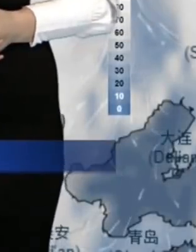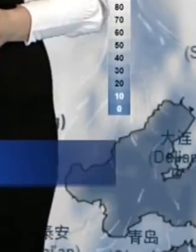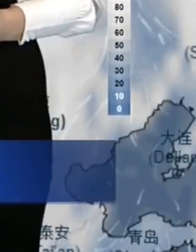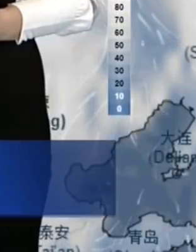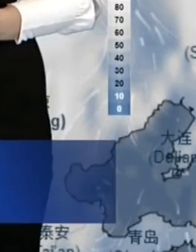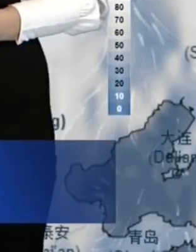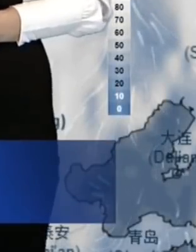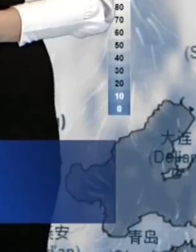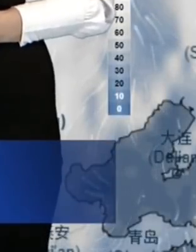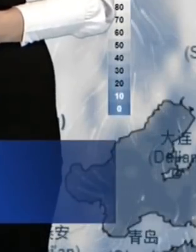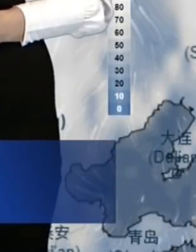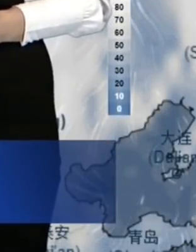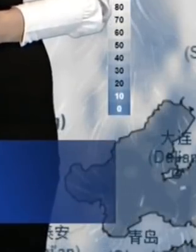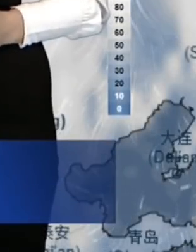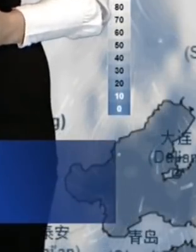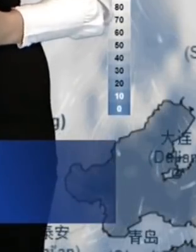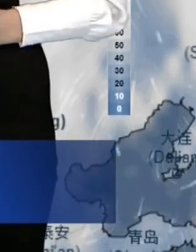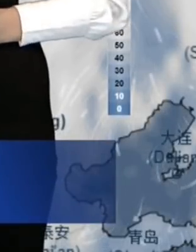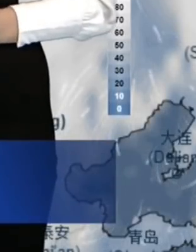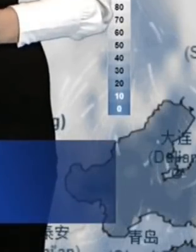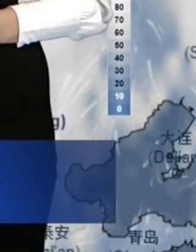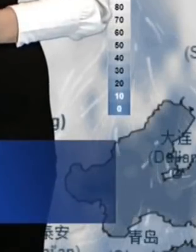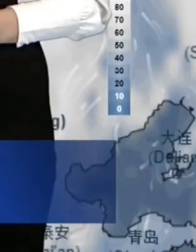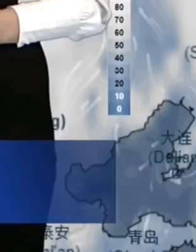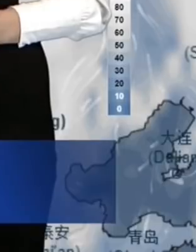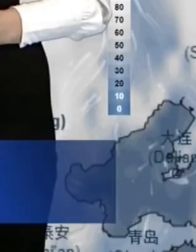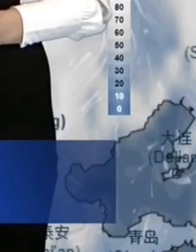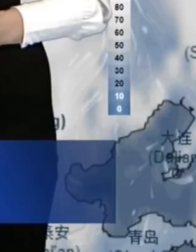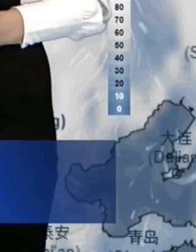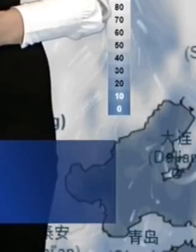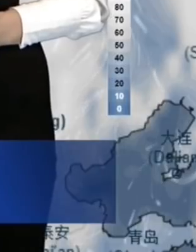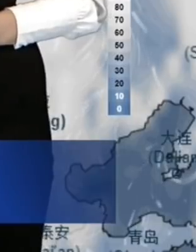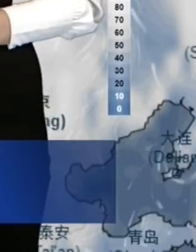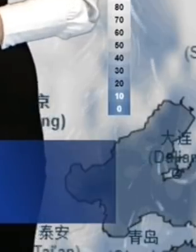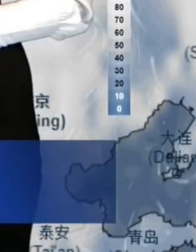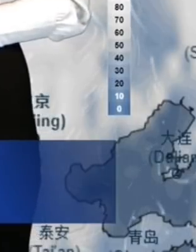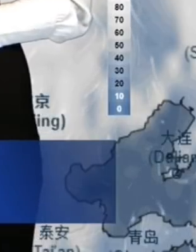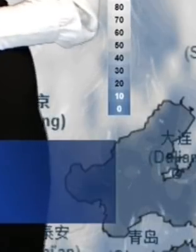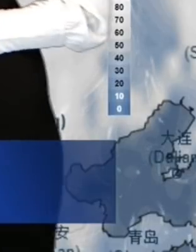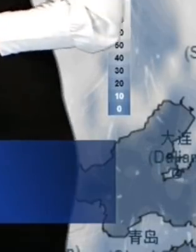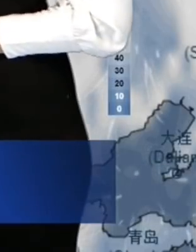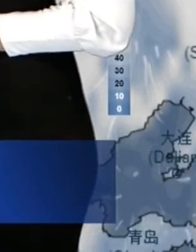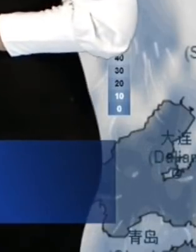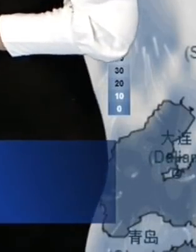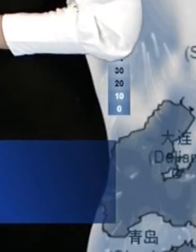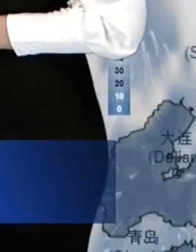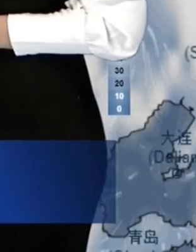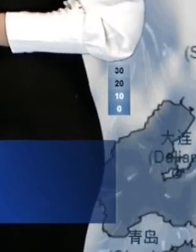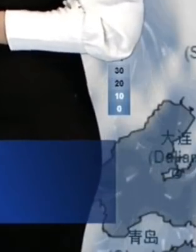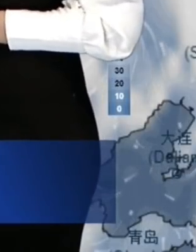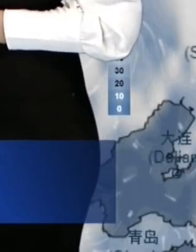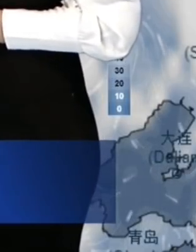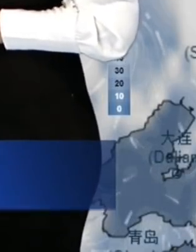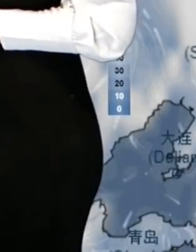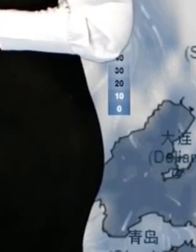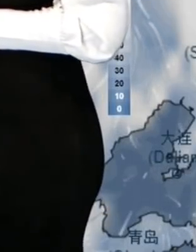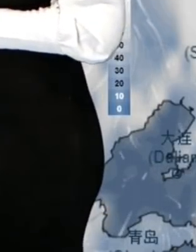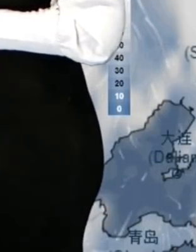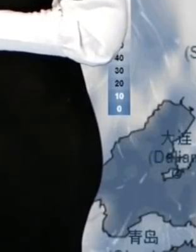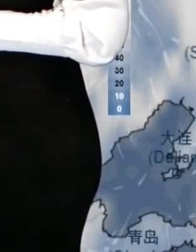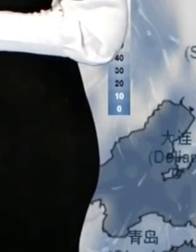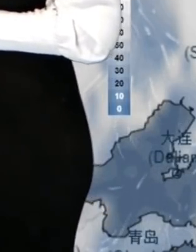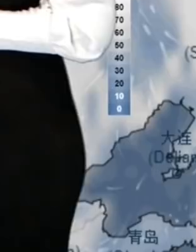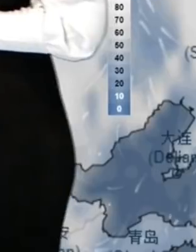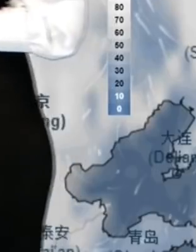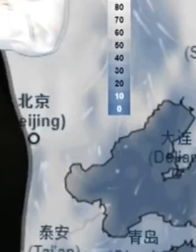Орой мэнд үзэгчдээ 8-р сарын 3-наас 4-ний өдрийн цагаагарын мэдээллийг танилцуулъя. За өнөөдөр гаштай үүлний масны хувьд бол нутгийн зүүн